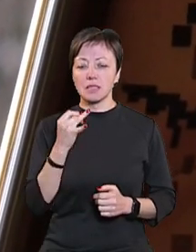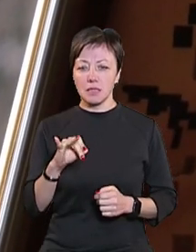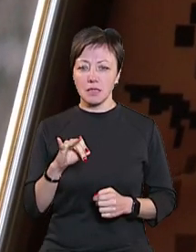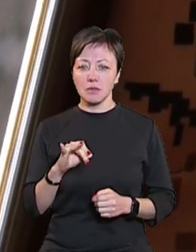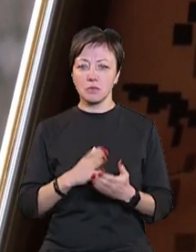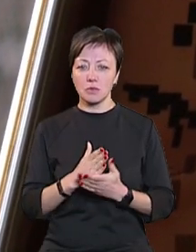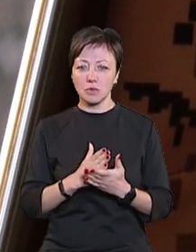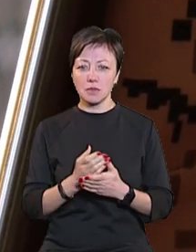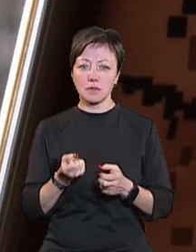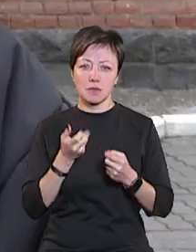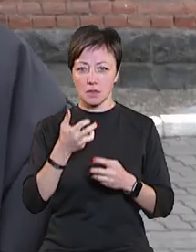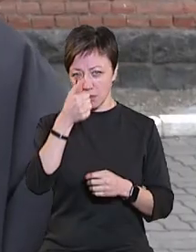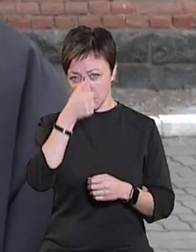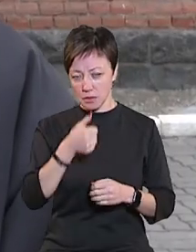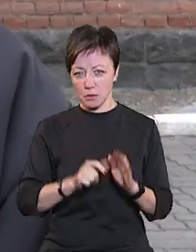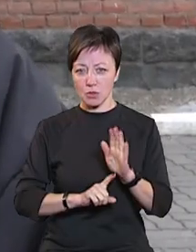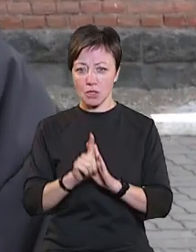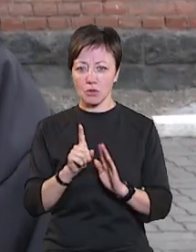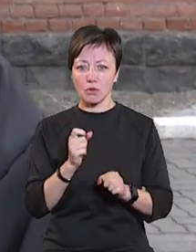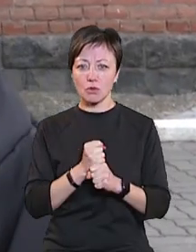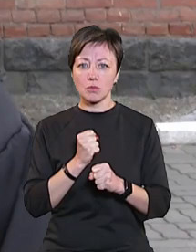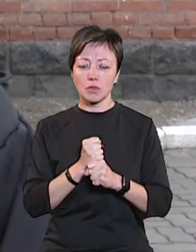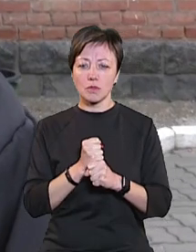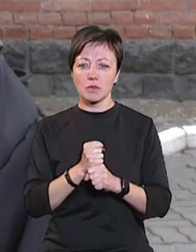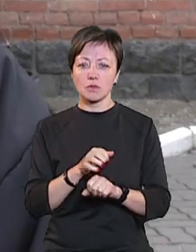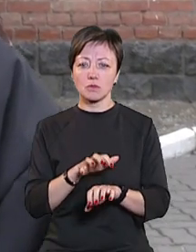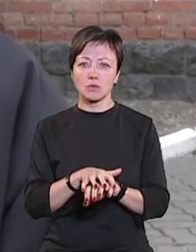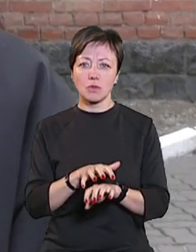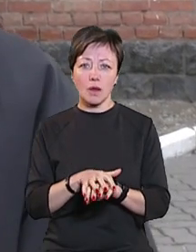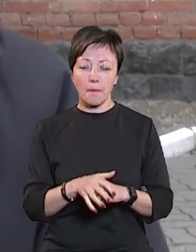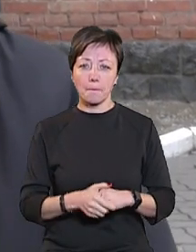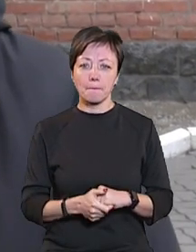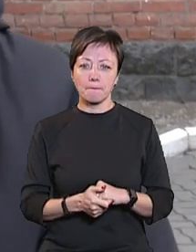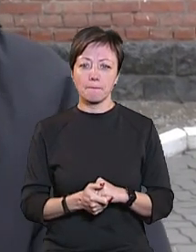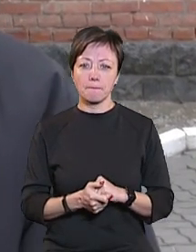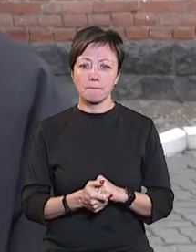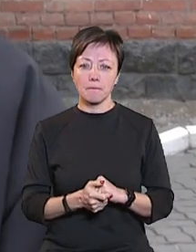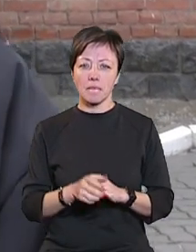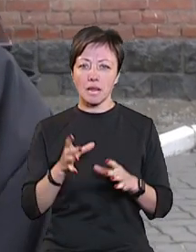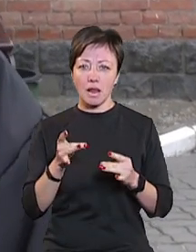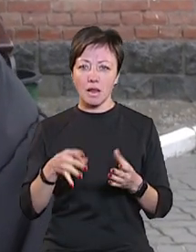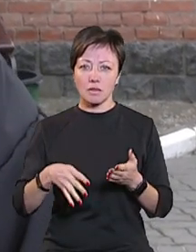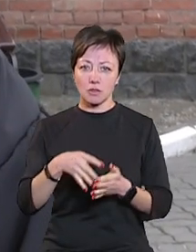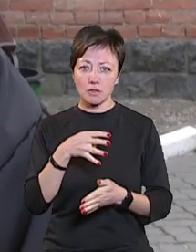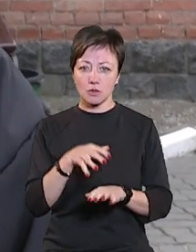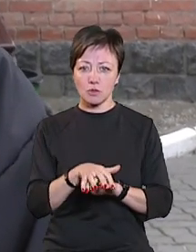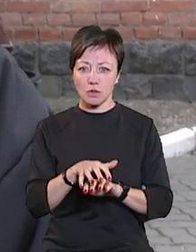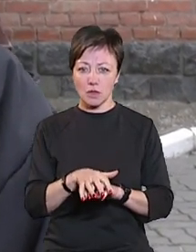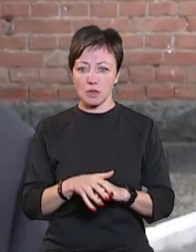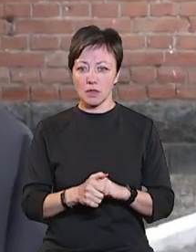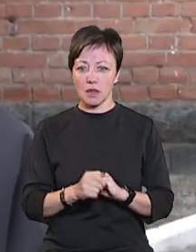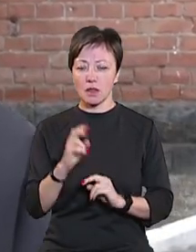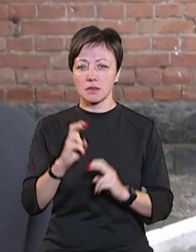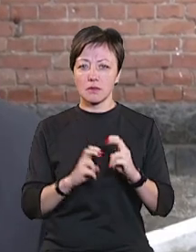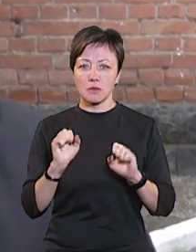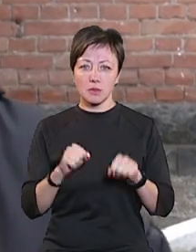Кінзерський прослужив кілька місяців. Спочатку він робив взуття, клеїв, шив взуття на заводі.